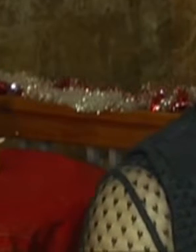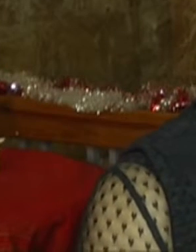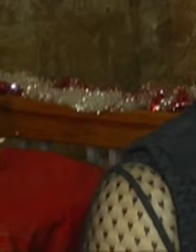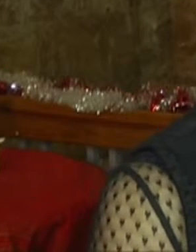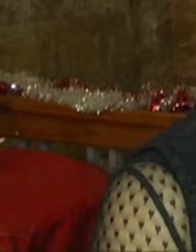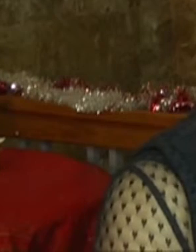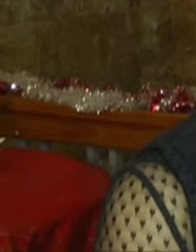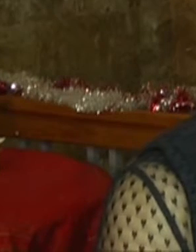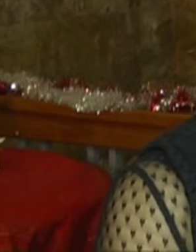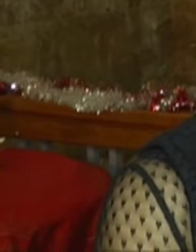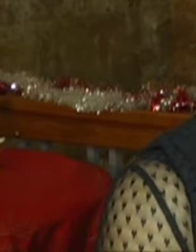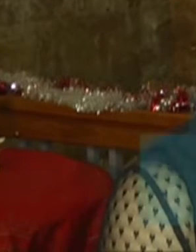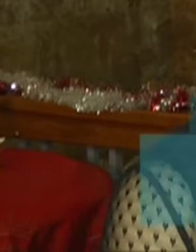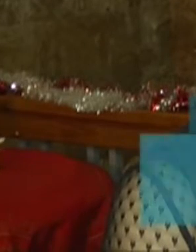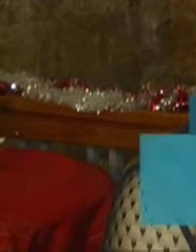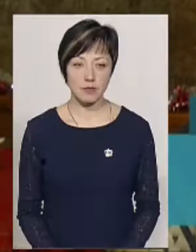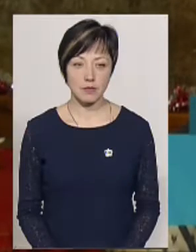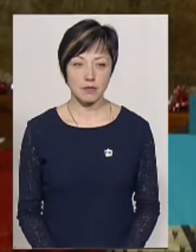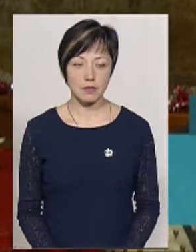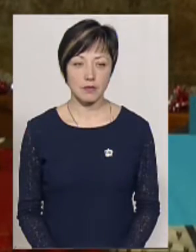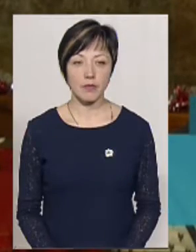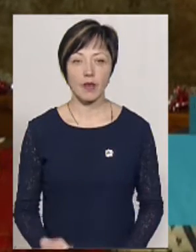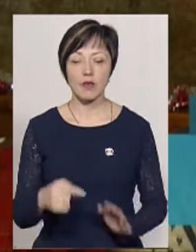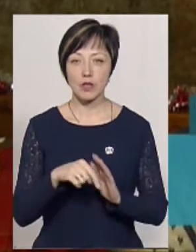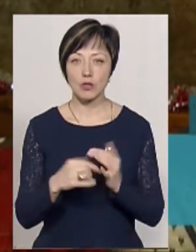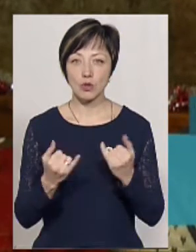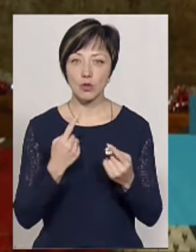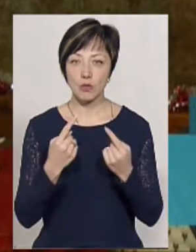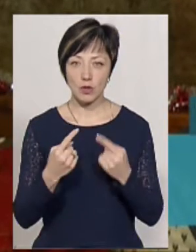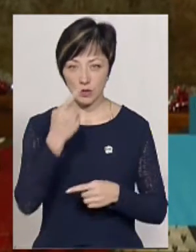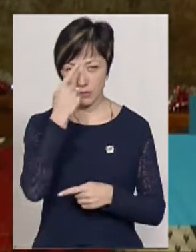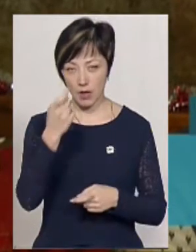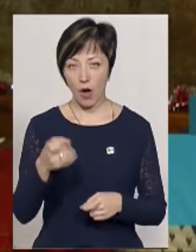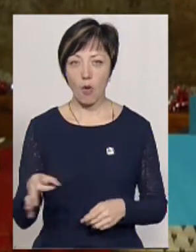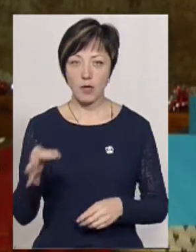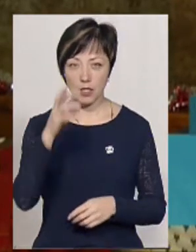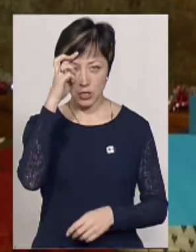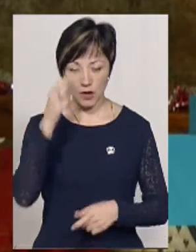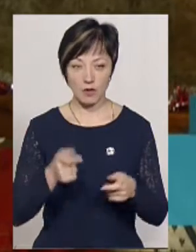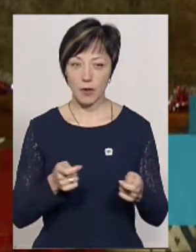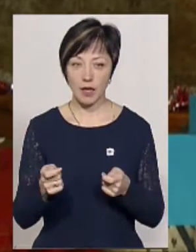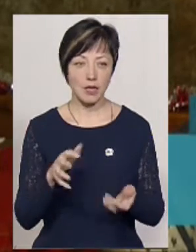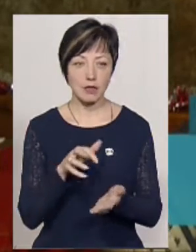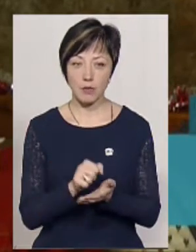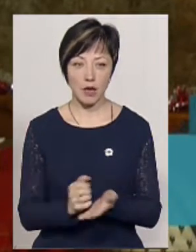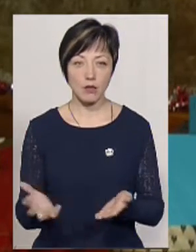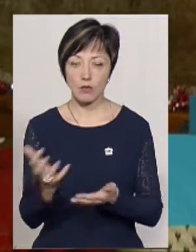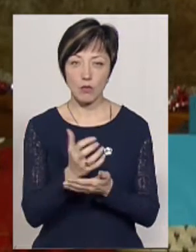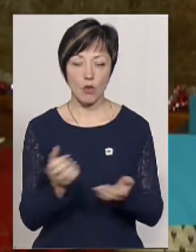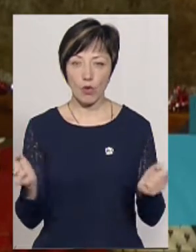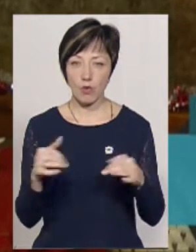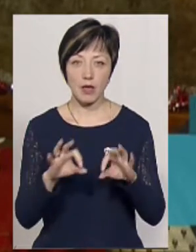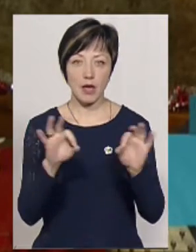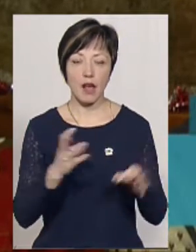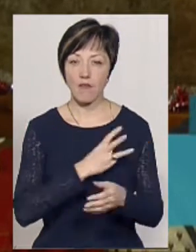В контексті сьогоднішньої розмови хочу зазначити, що обласна державна адміністрація не займалася збором ніяких волонтерів і тим